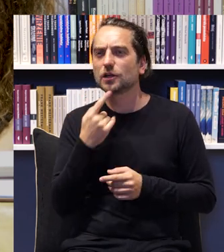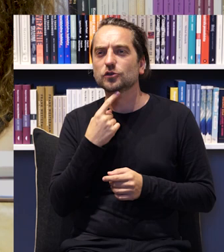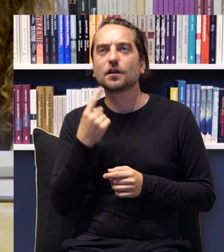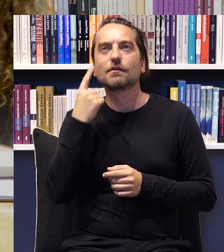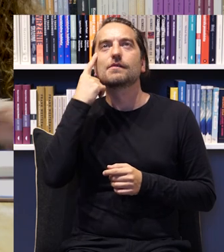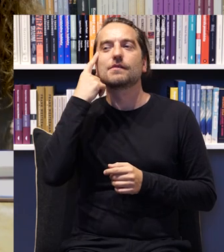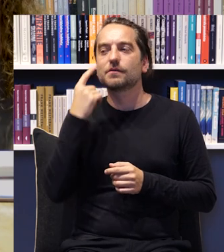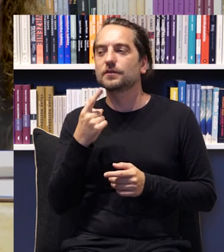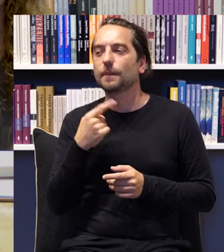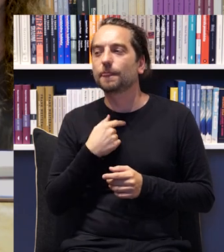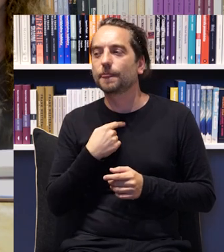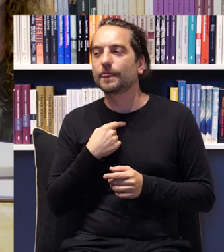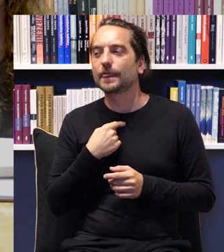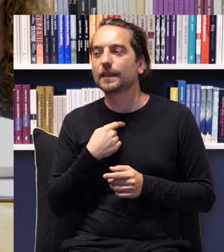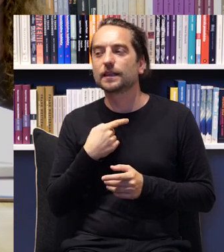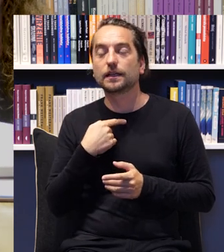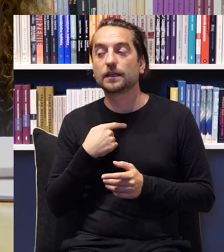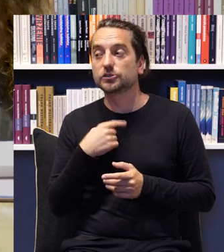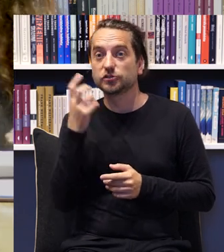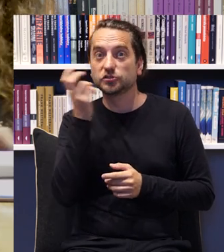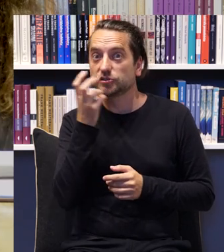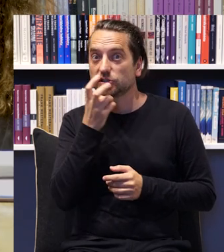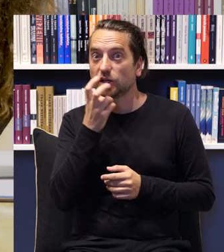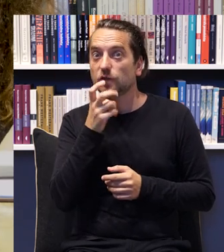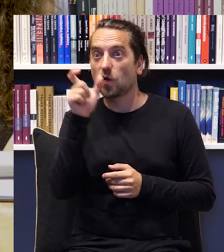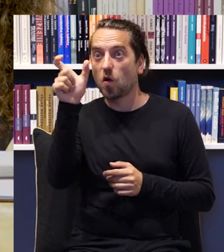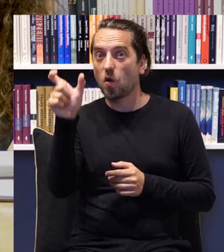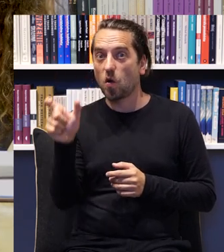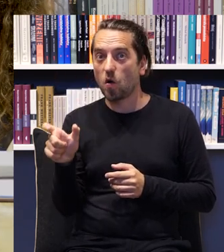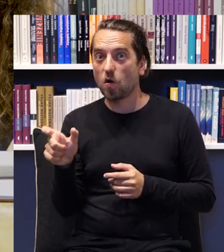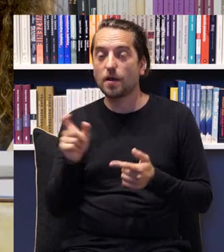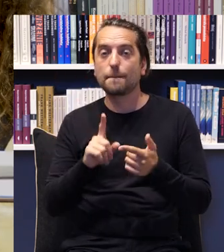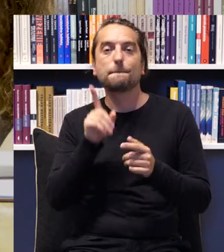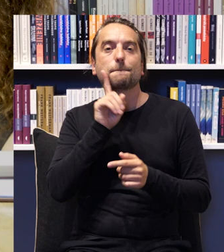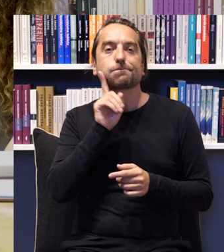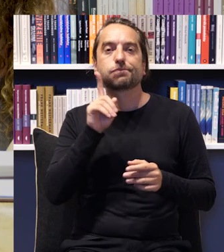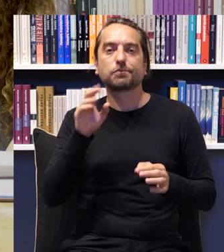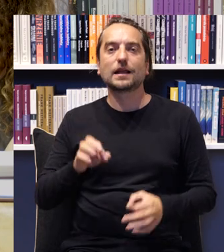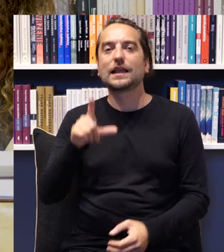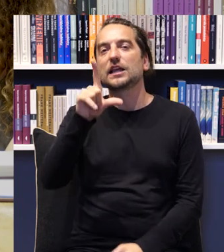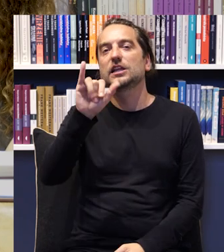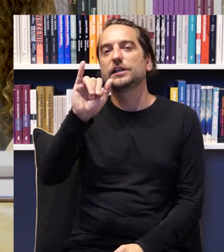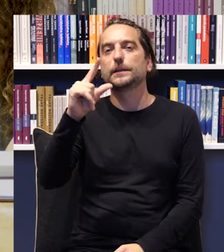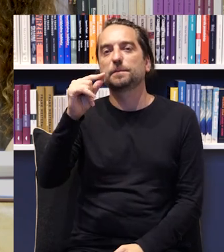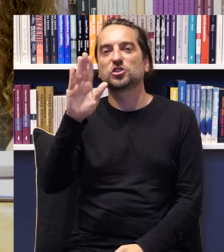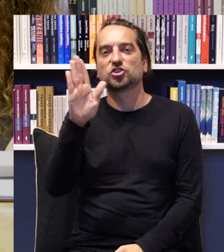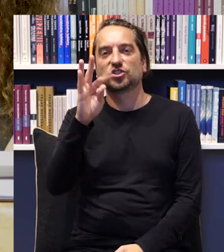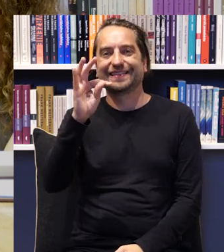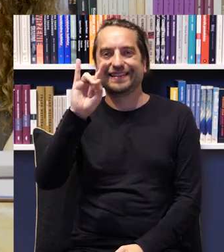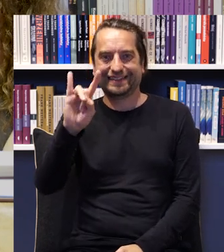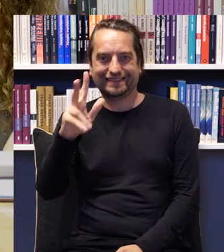wspomniałam wcześniej, że dla mnie niesamowicie ciekawą postacią w tej książce jest pan Lipsztyk. Ja cię muszę o tego pana Lipsztyka